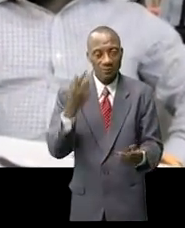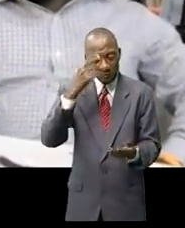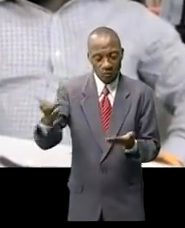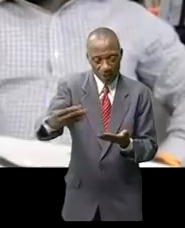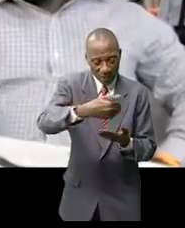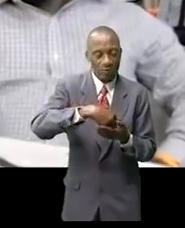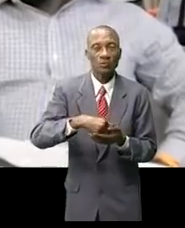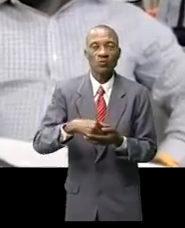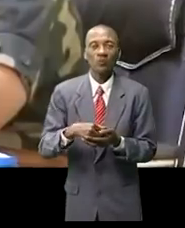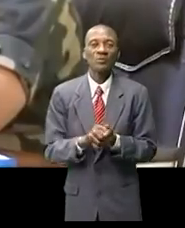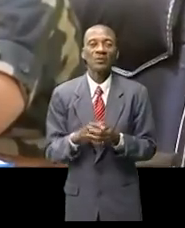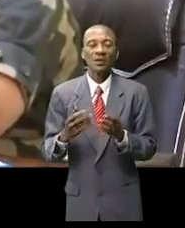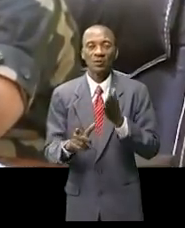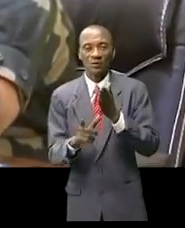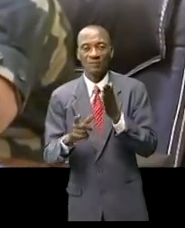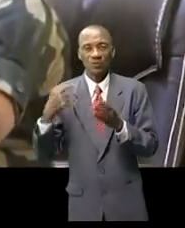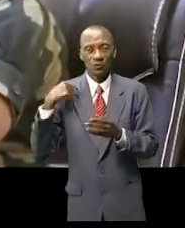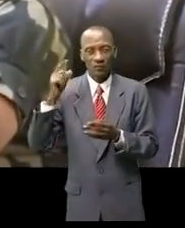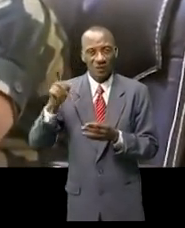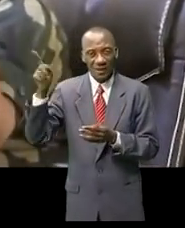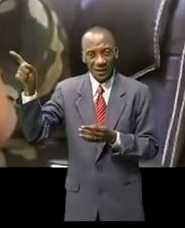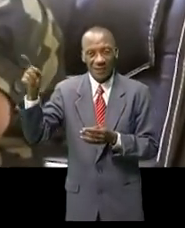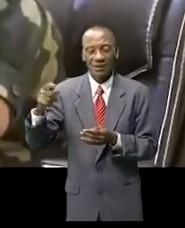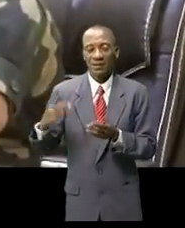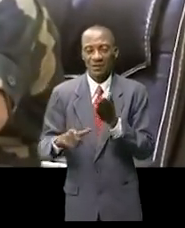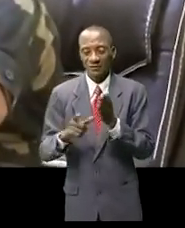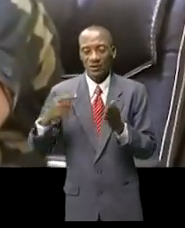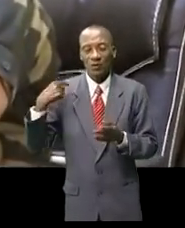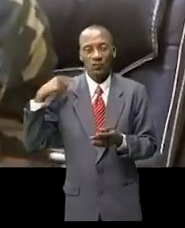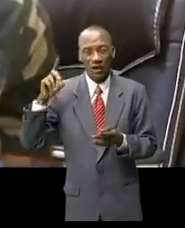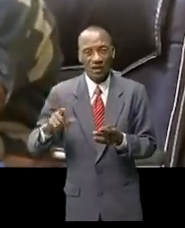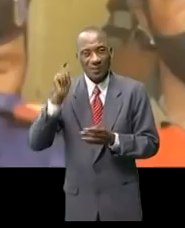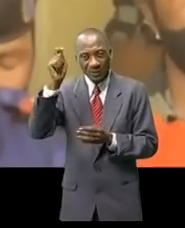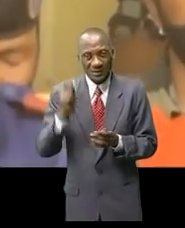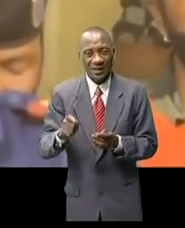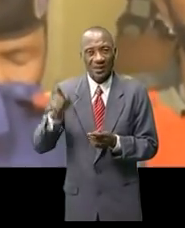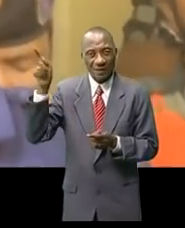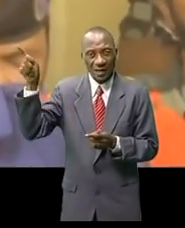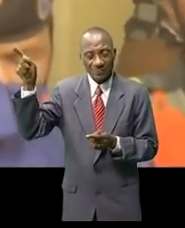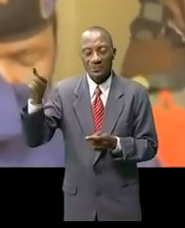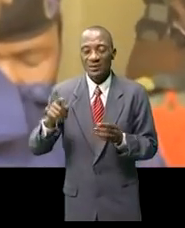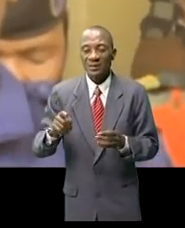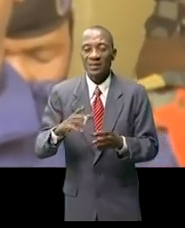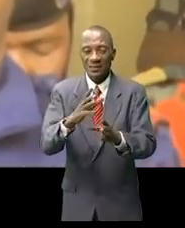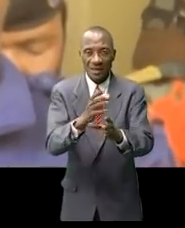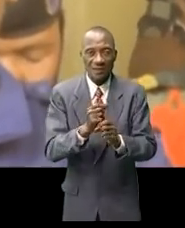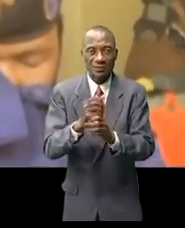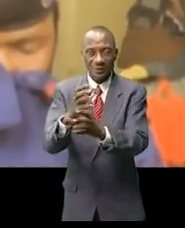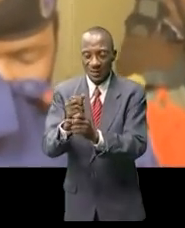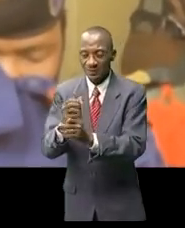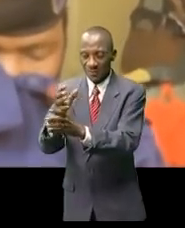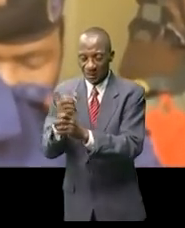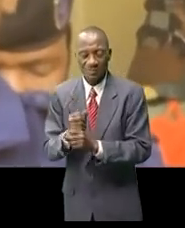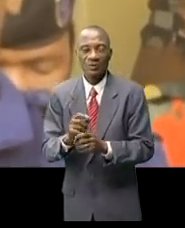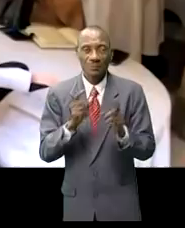le vice-gouverneur au nom du gouverneur militaire, le lieutenant général Luboyan Kachama Djoni. Occasion pour le commissaire divisionnaire Alonga